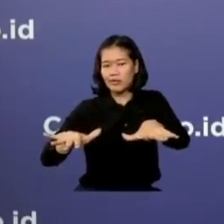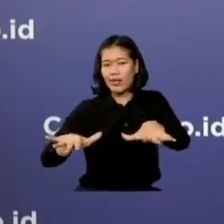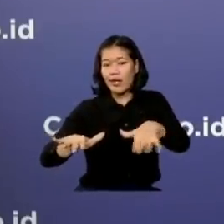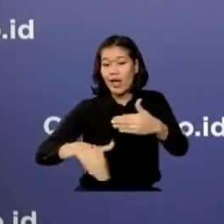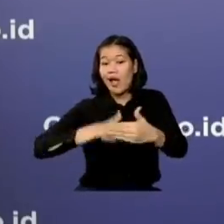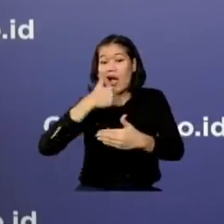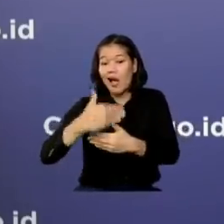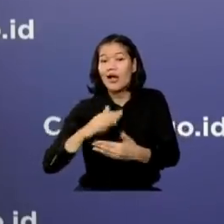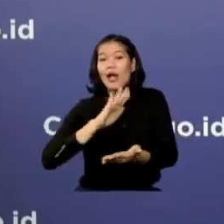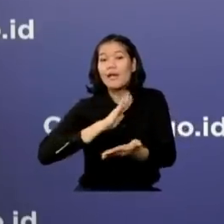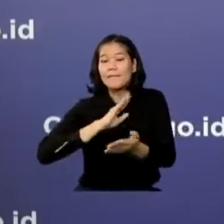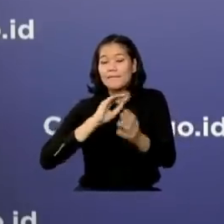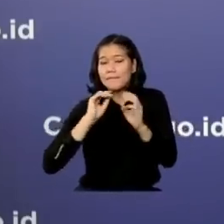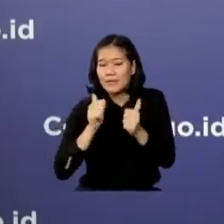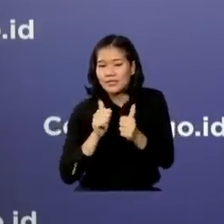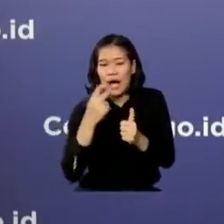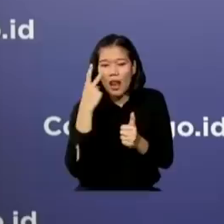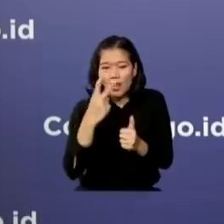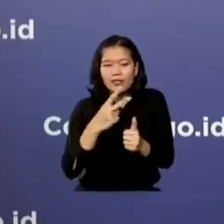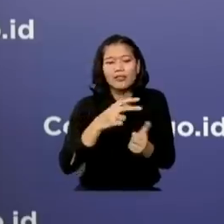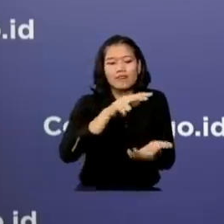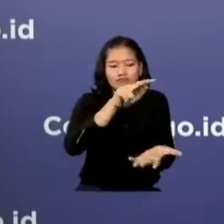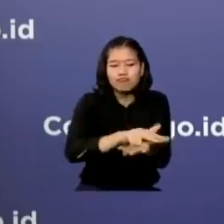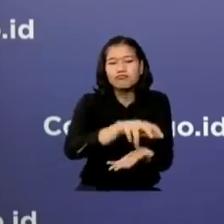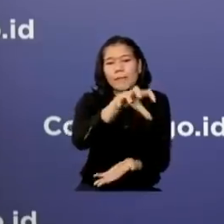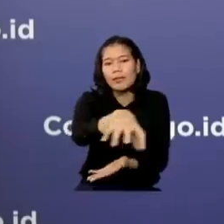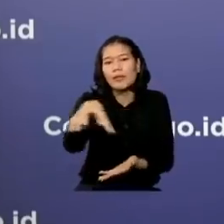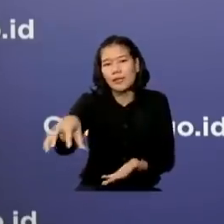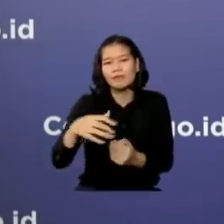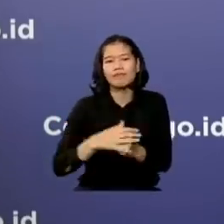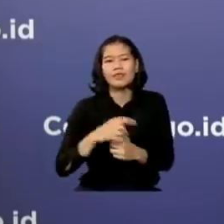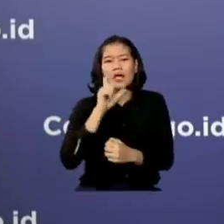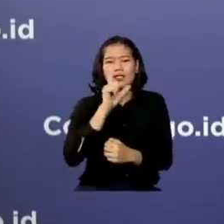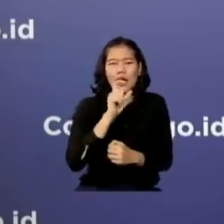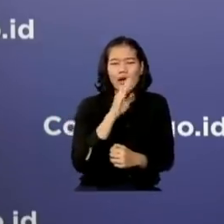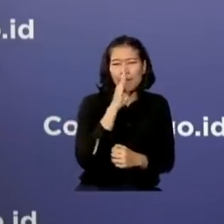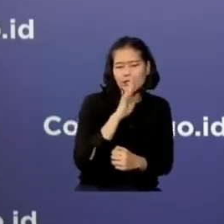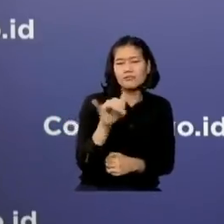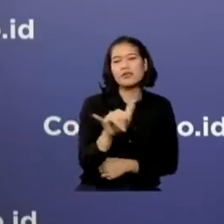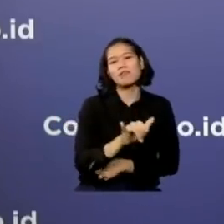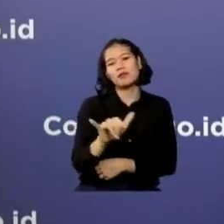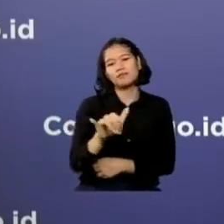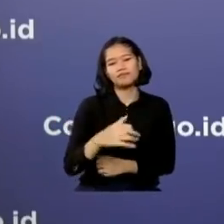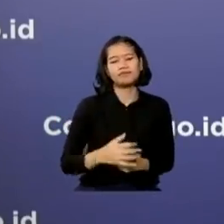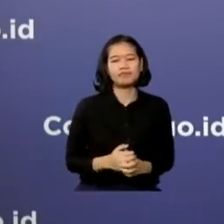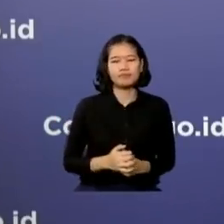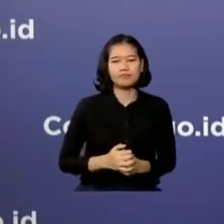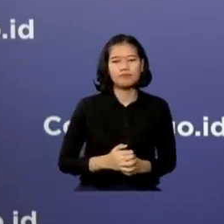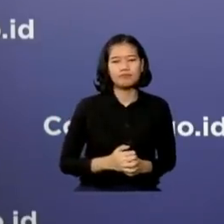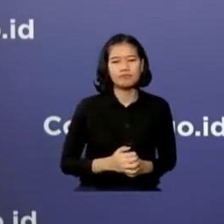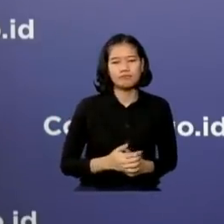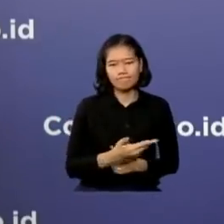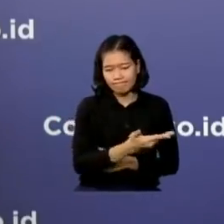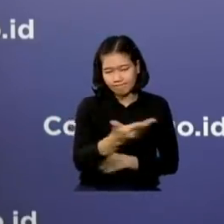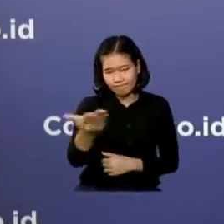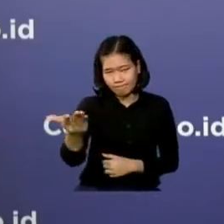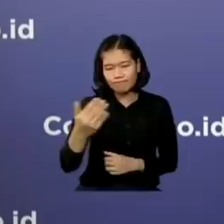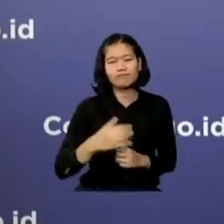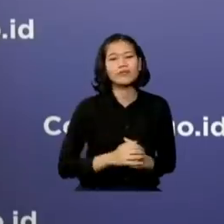di tempat-tempat yang lain dengan cara dan prinsip yang sama saudara-saudara